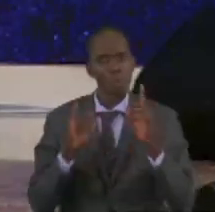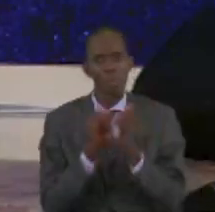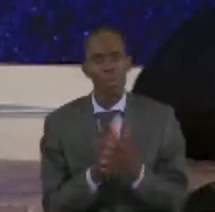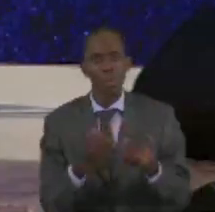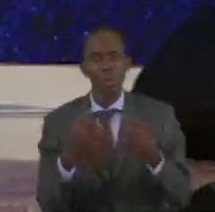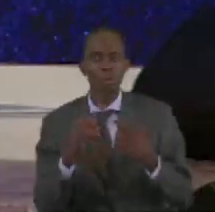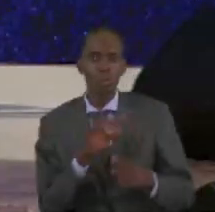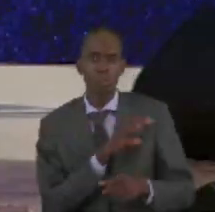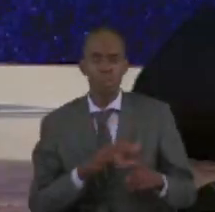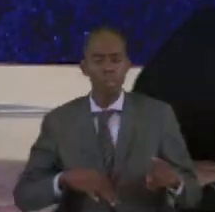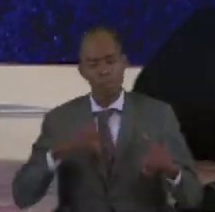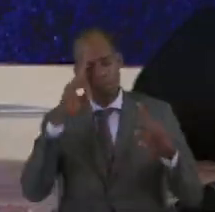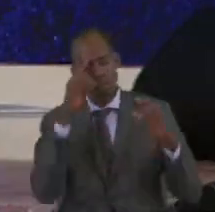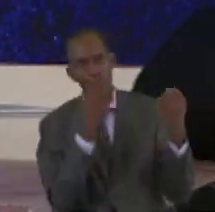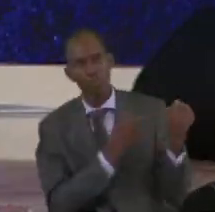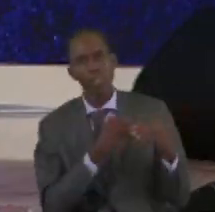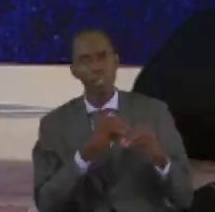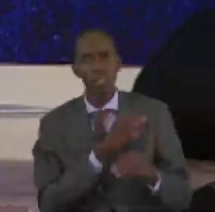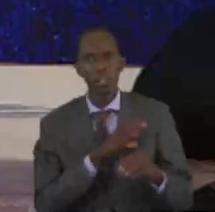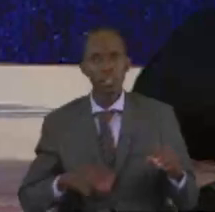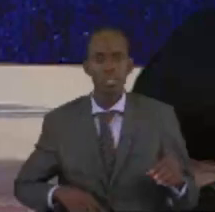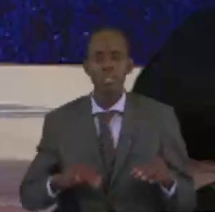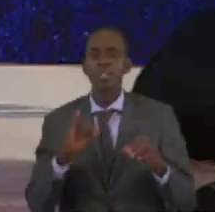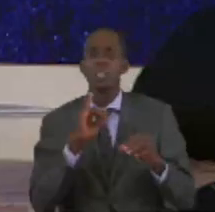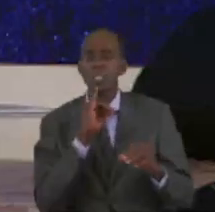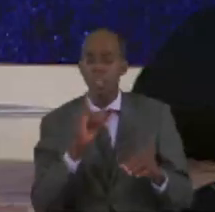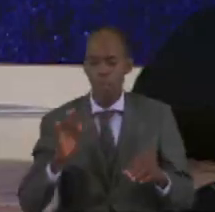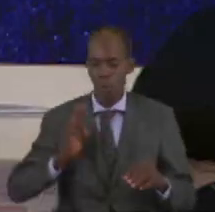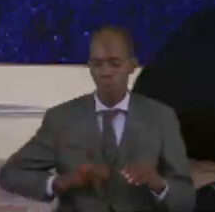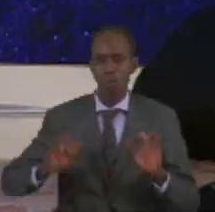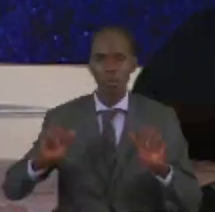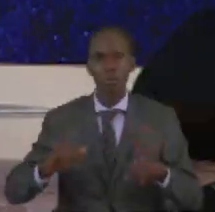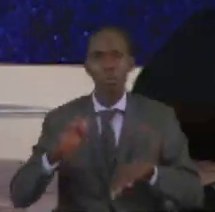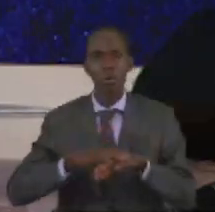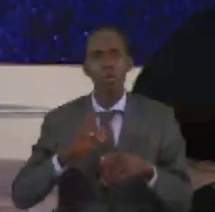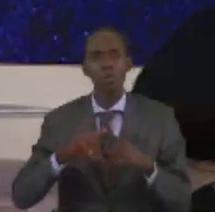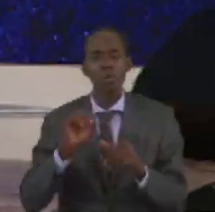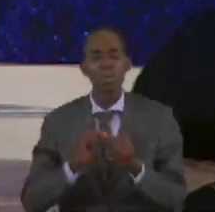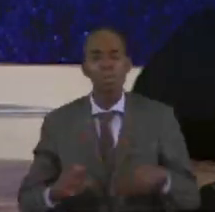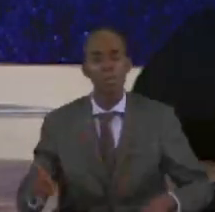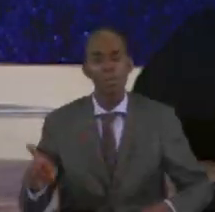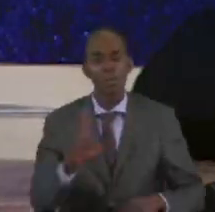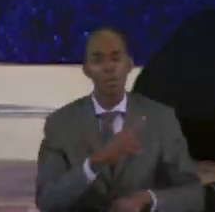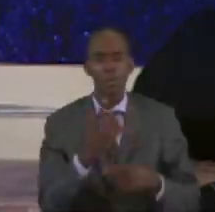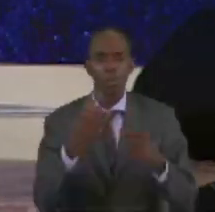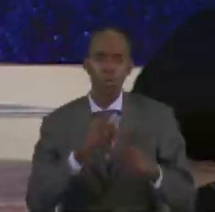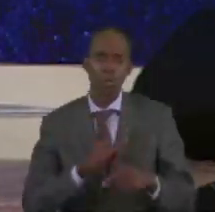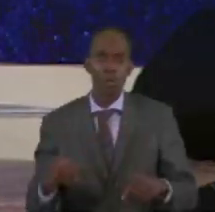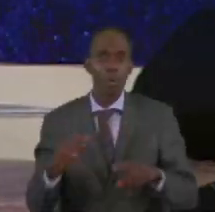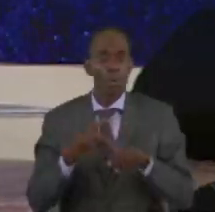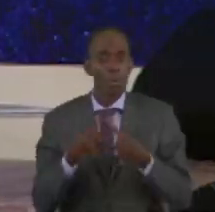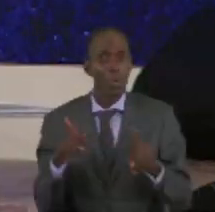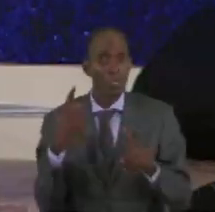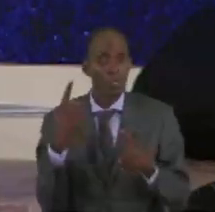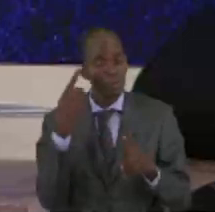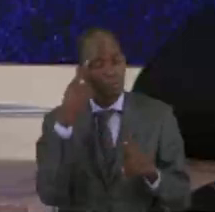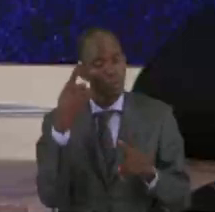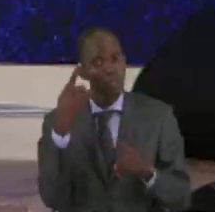profitable à celui qui vient à Christ. La foi en Christ est profitable à toute personne qui